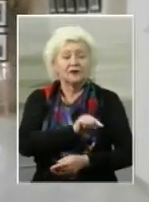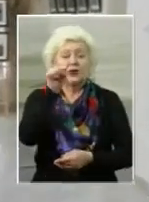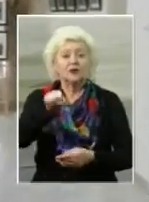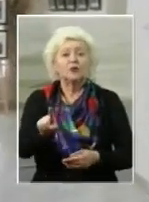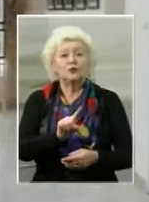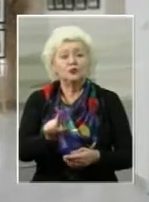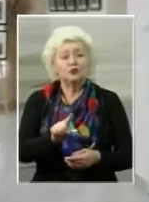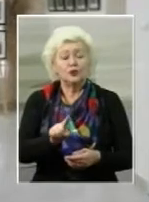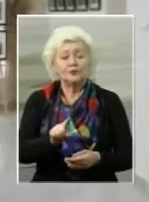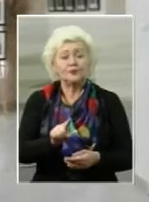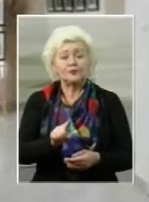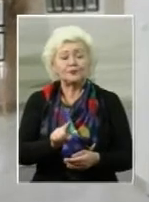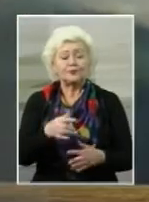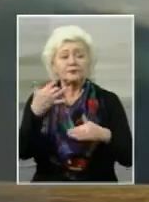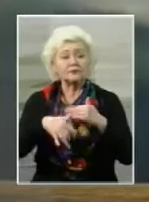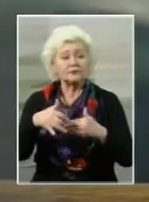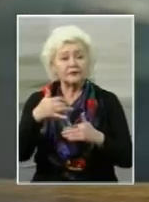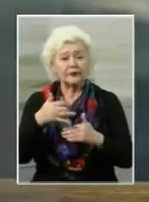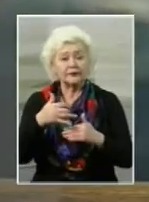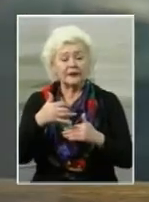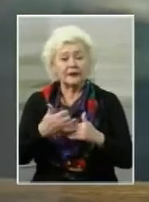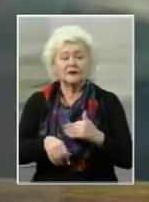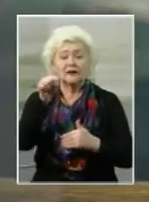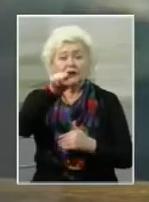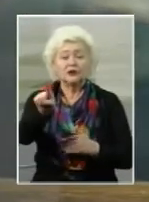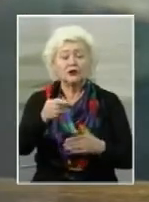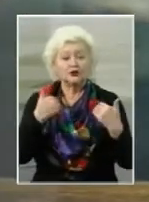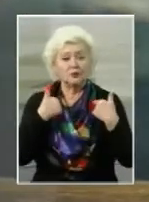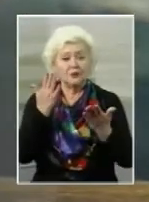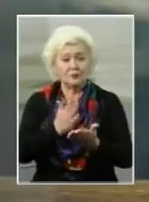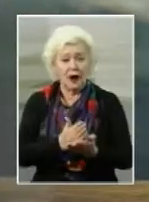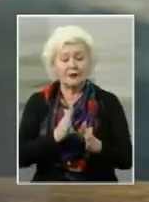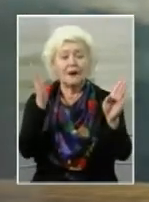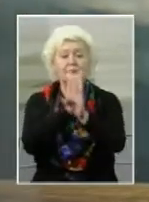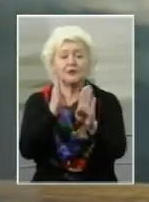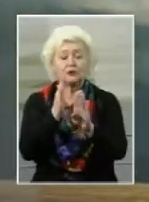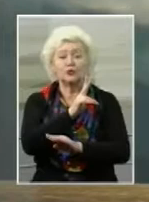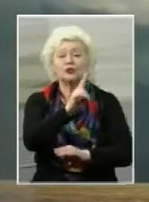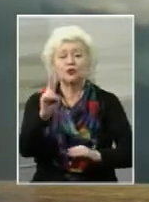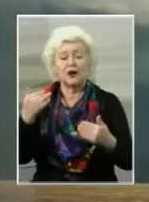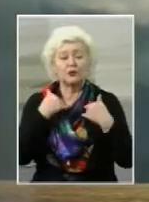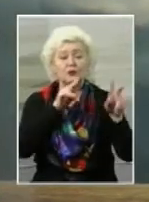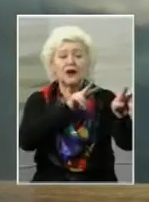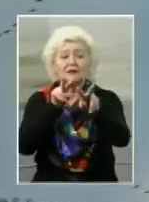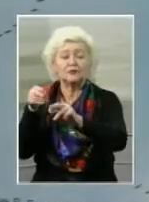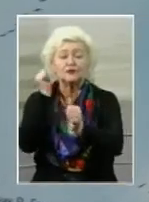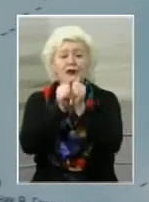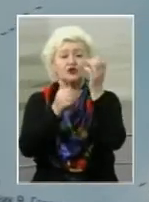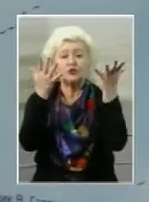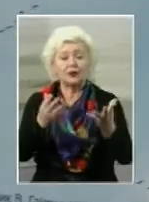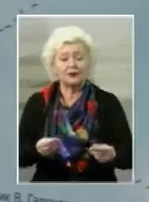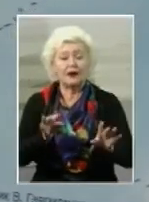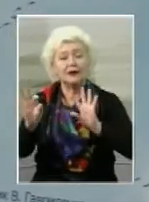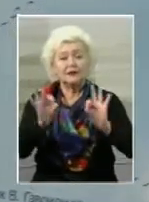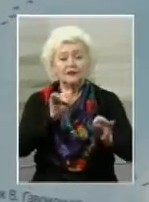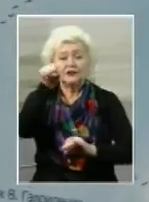що серед того, що ми маємо, природу, яку я спостерігаю щодня,